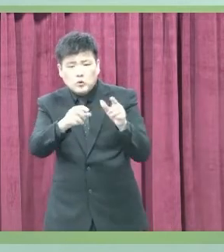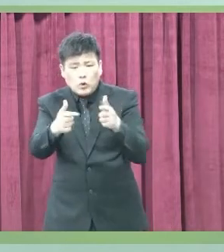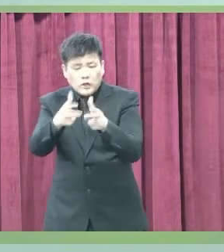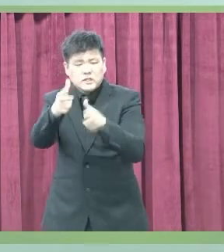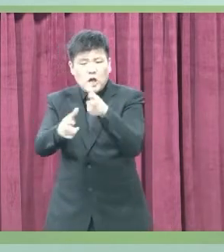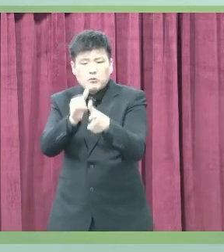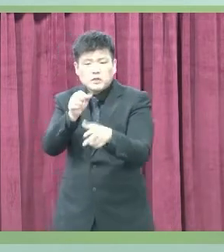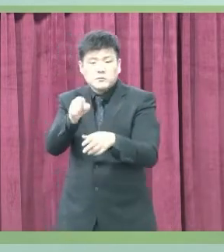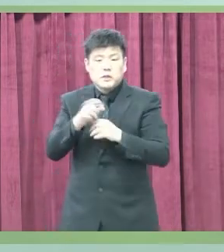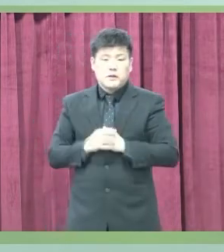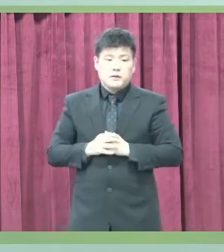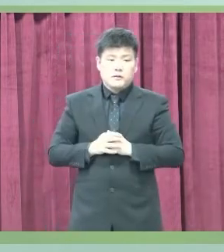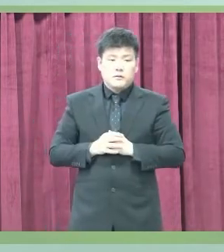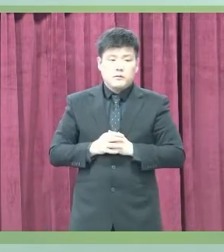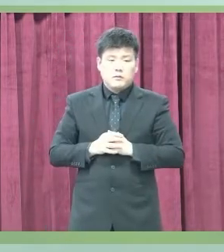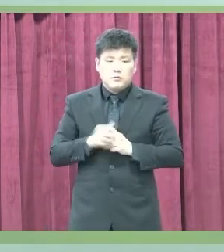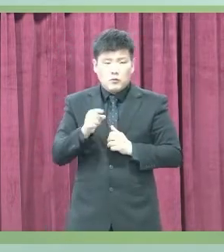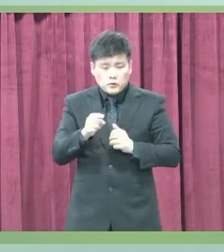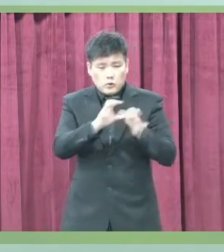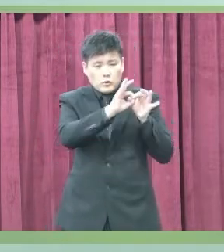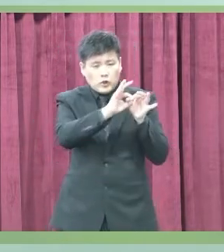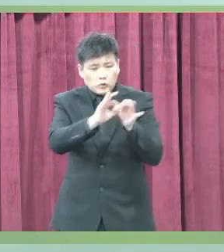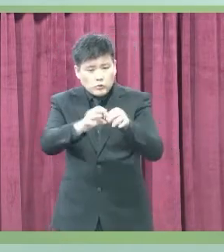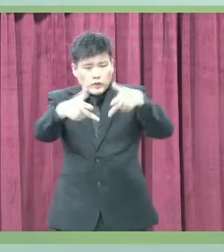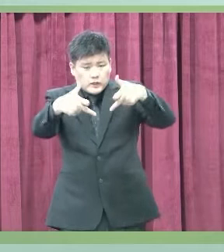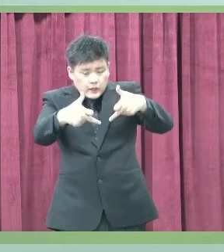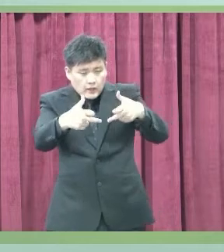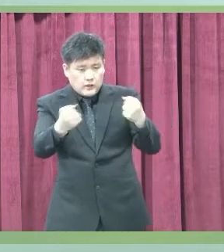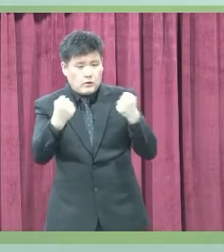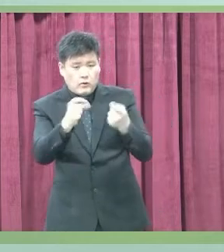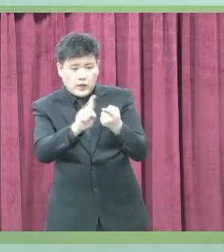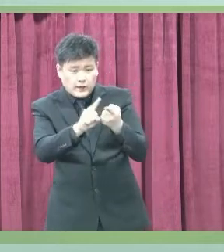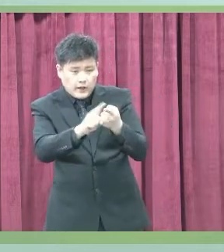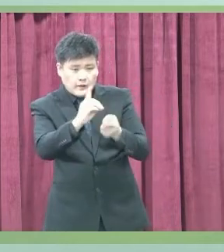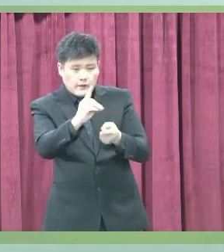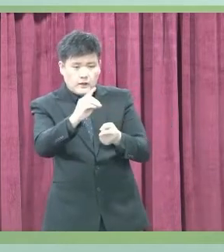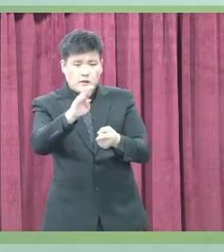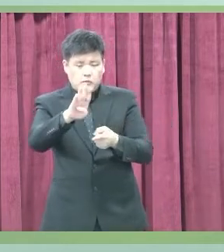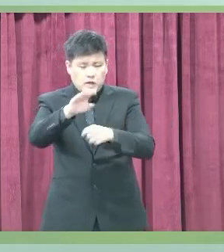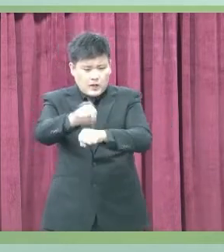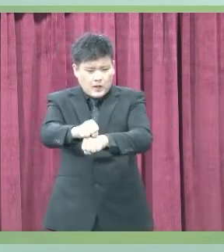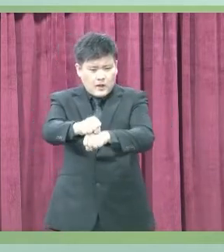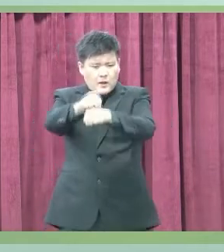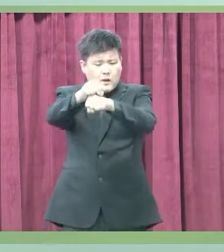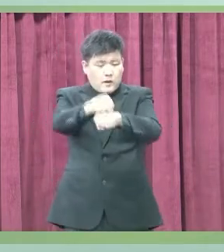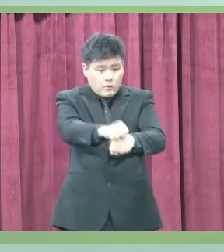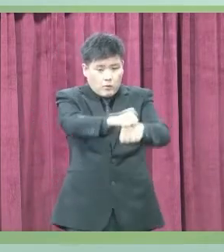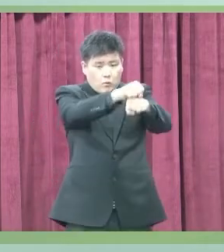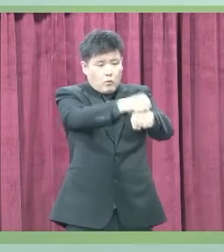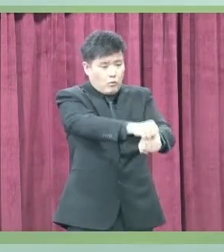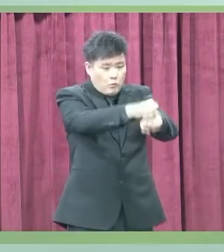그런 액티비티 프로세스가 이루어져서 거기서 계속적인 데이터가 쌓이고 있고 그런 실정을 모니터링해야 되는데 이런 데이터를 통해서